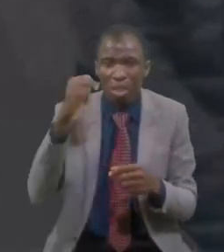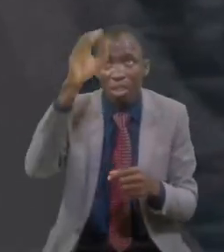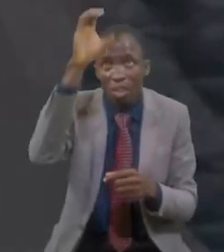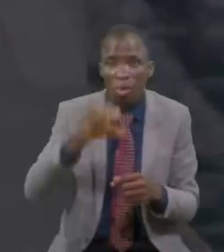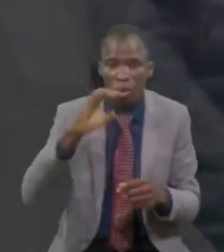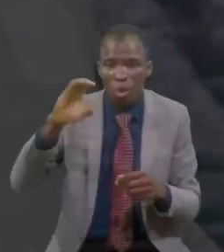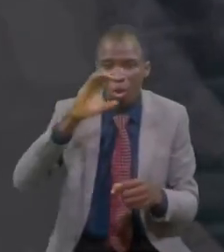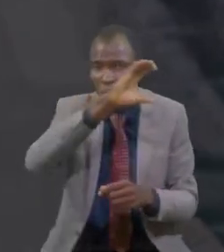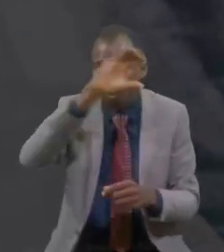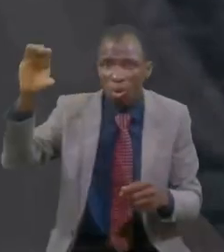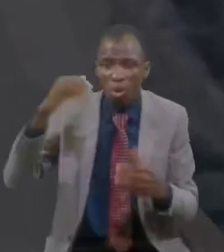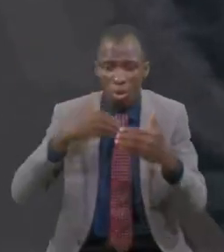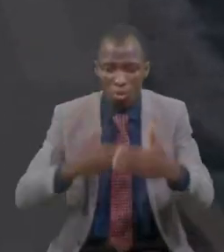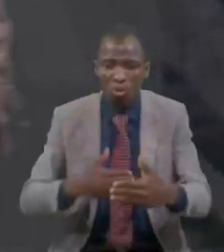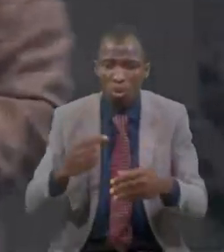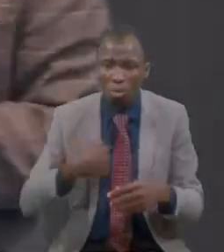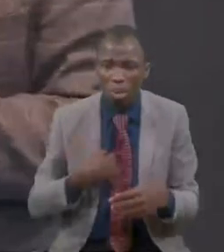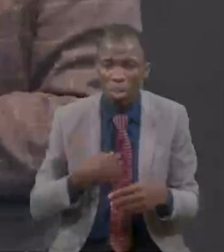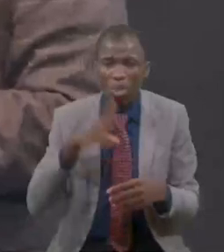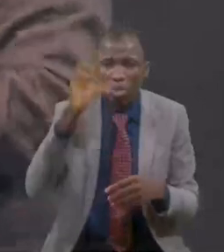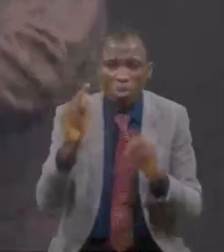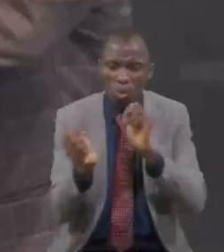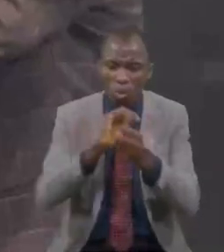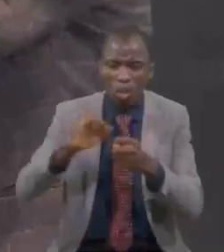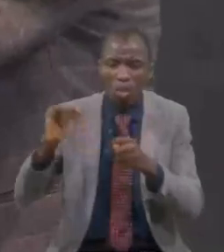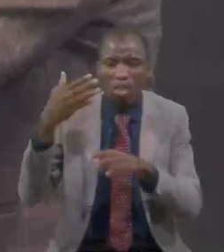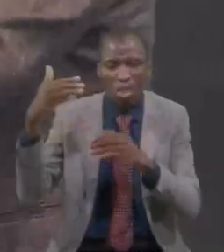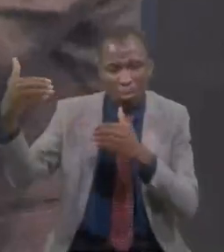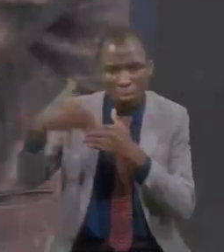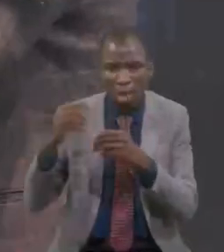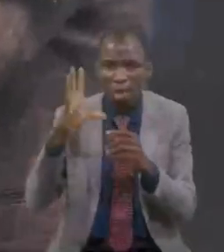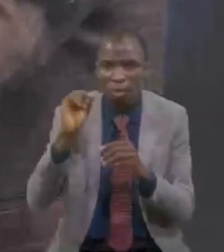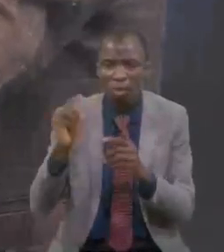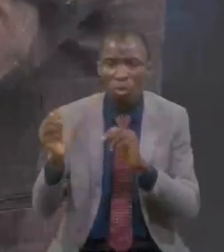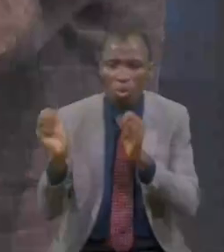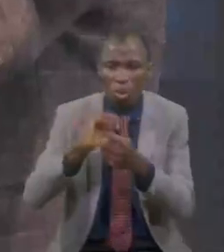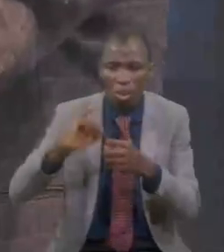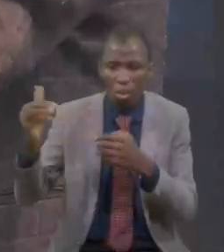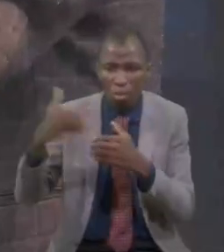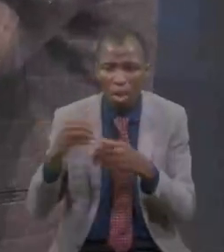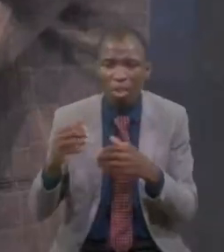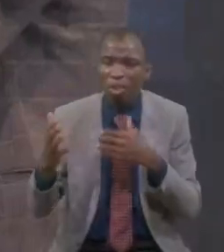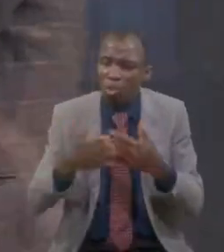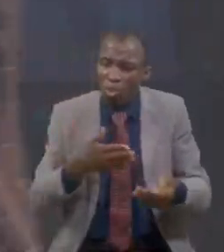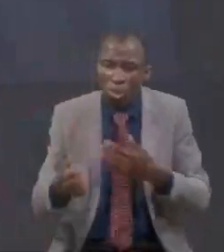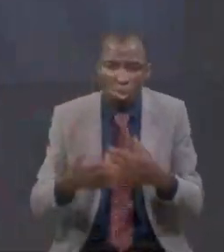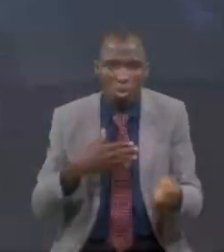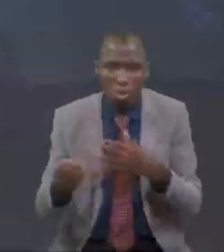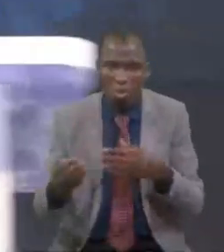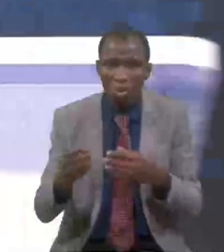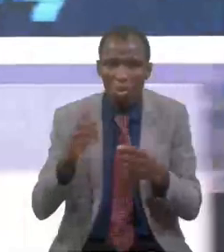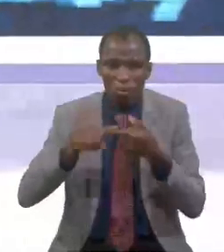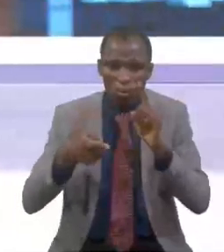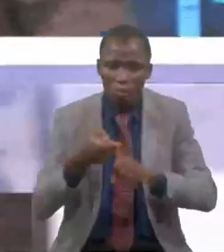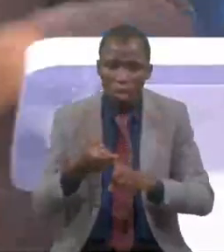moi pas de retour pas de retour ou quoi que les amis